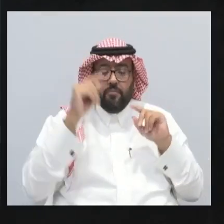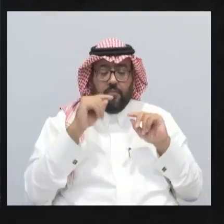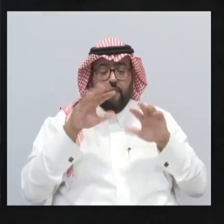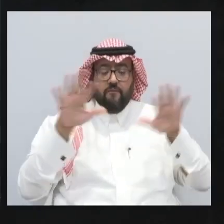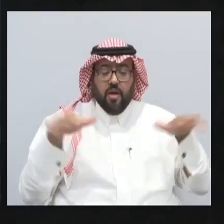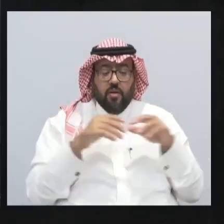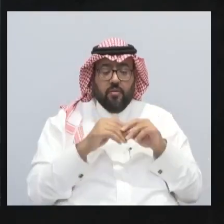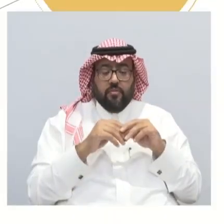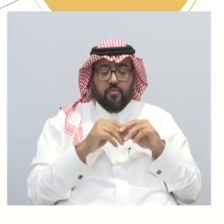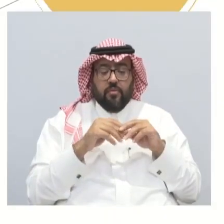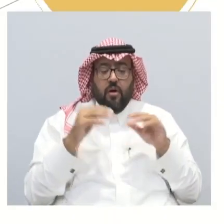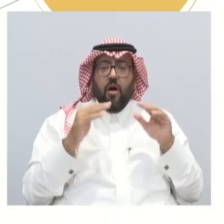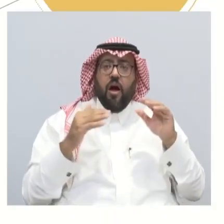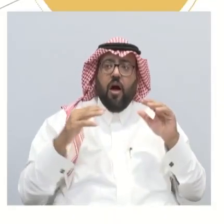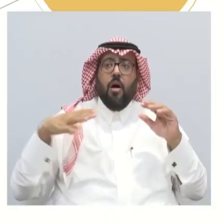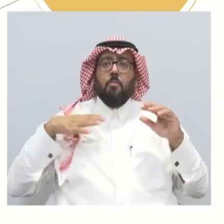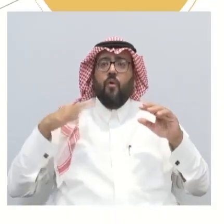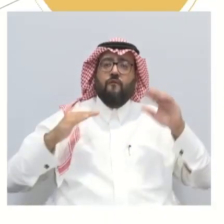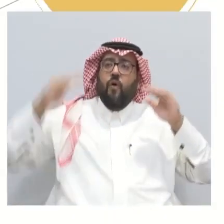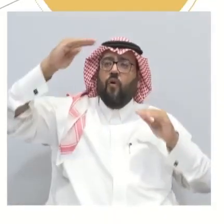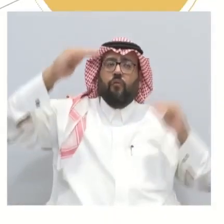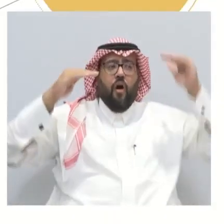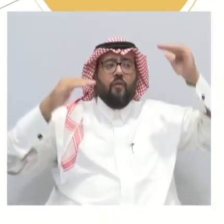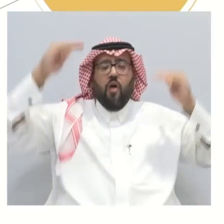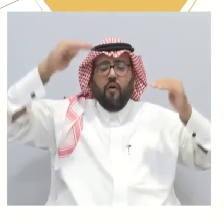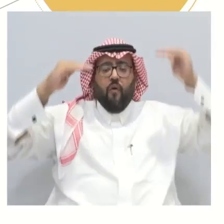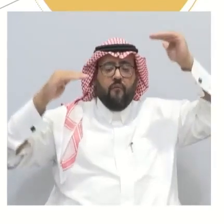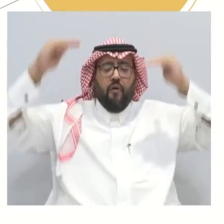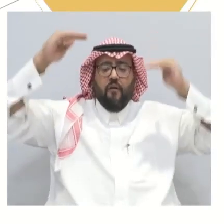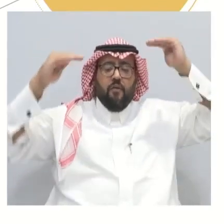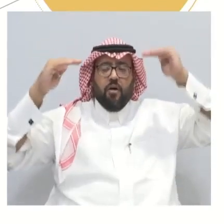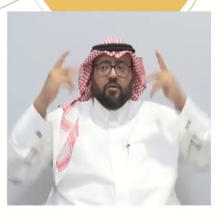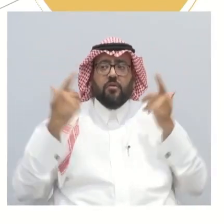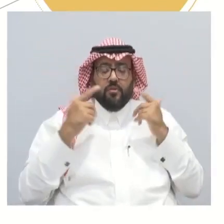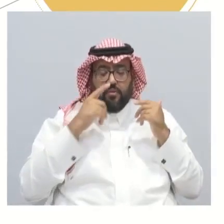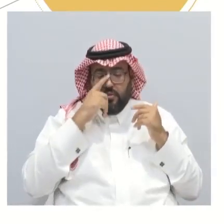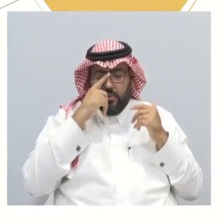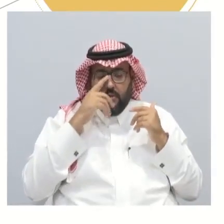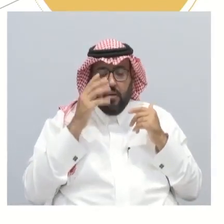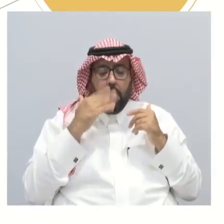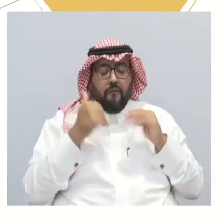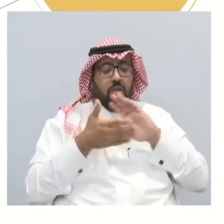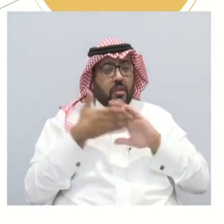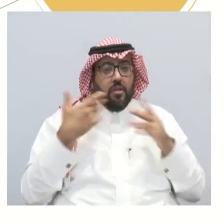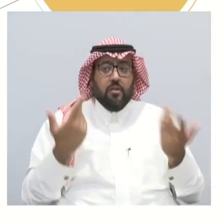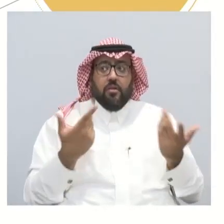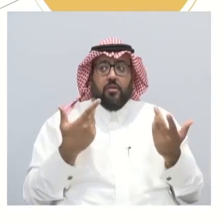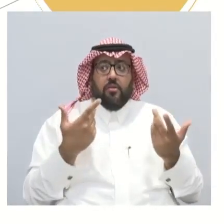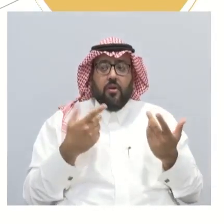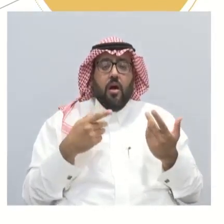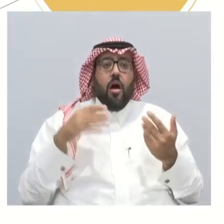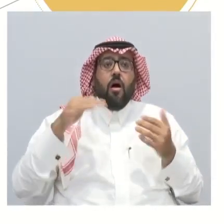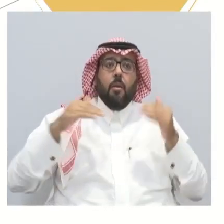سيكون انه يعلو بعضهم على بعض فسيعلو بعضهم على بعض وهذا ممتنع ايضا لان